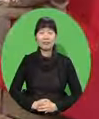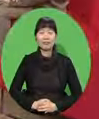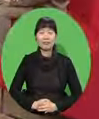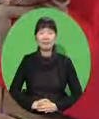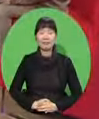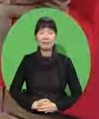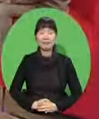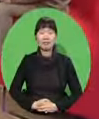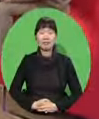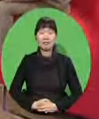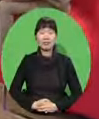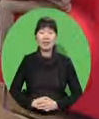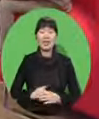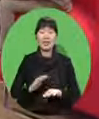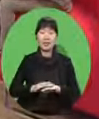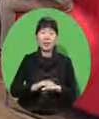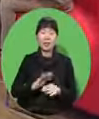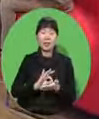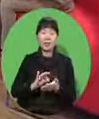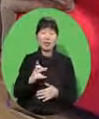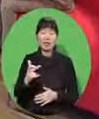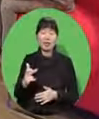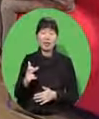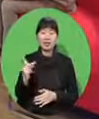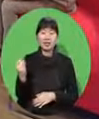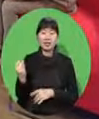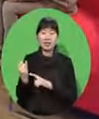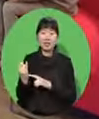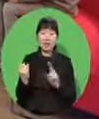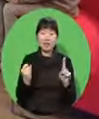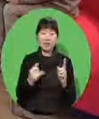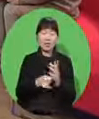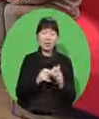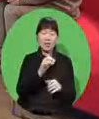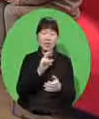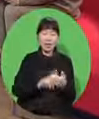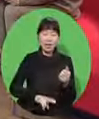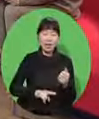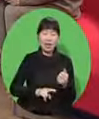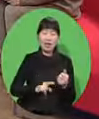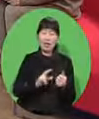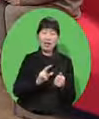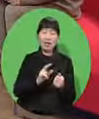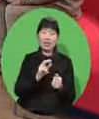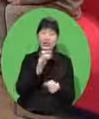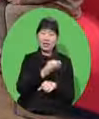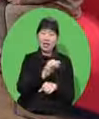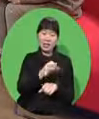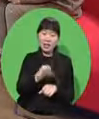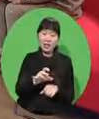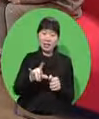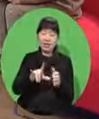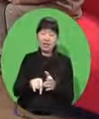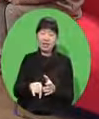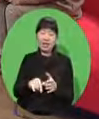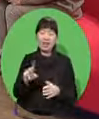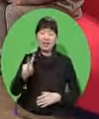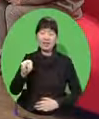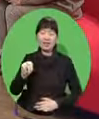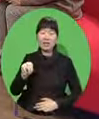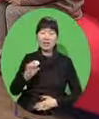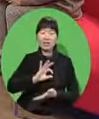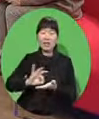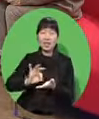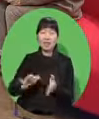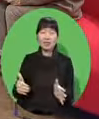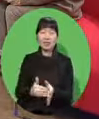네, 우리 큰손 재원이가 그냥 한번 쇼핑에 뭐 2만 원은 거뜬히 있었었는데 4천 원 받아가지고 이게 어떻게 해결이 될지